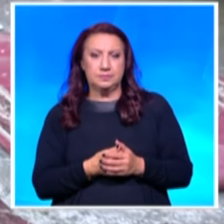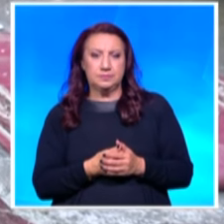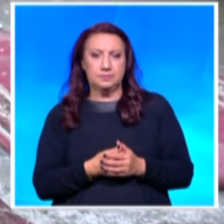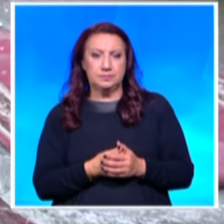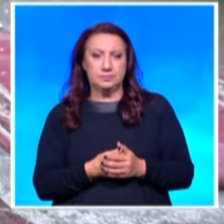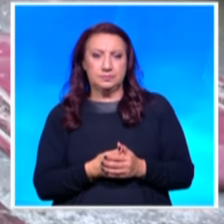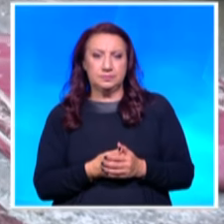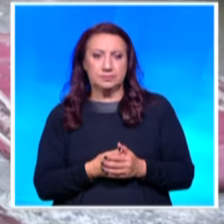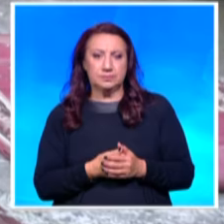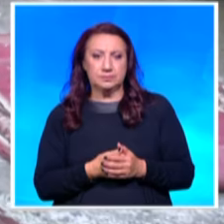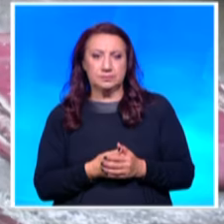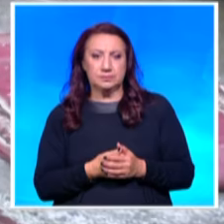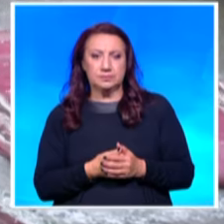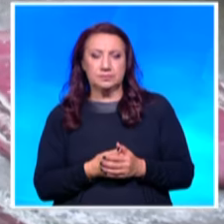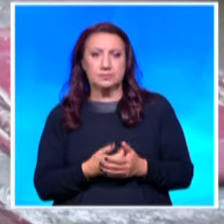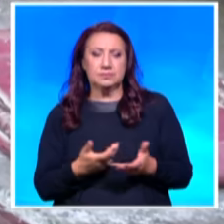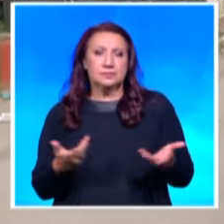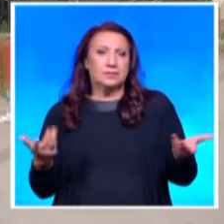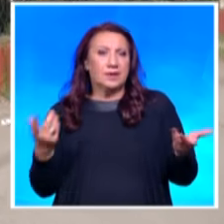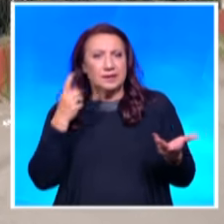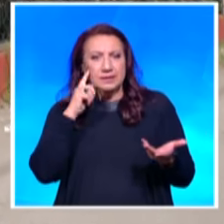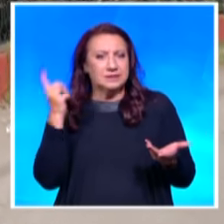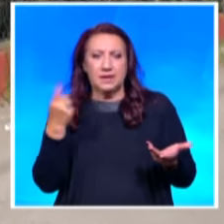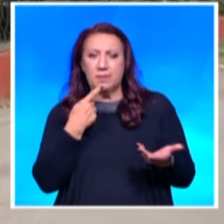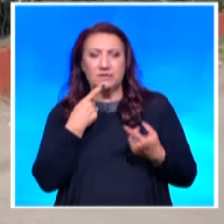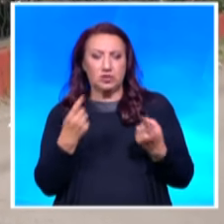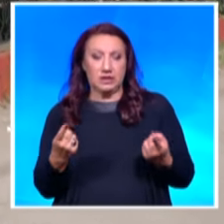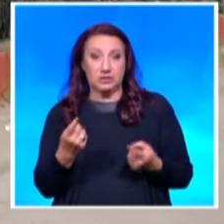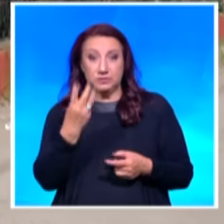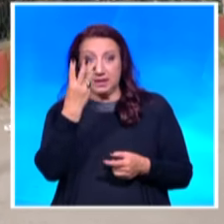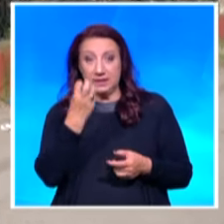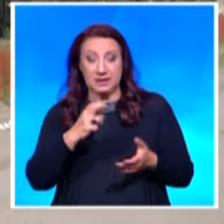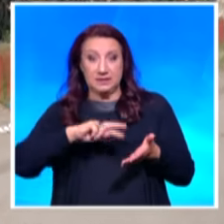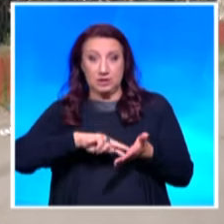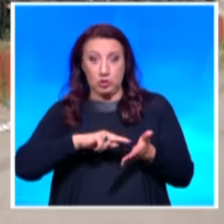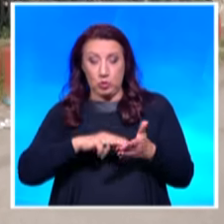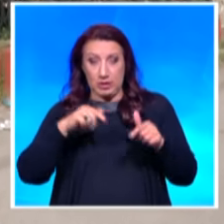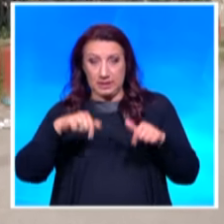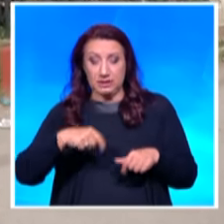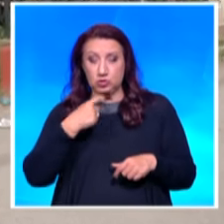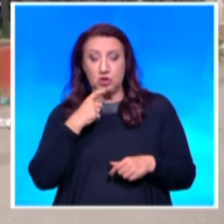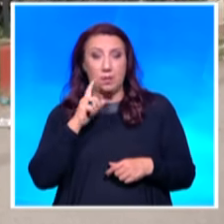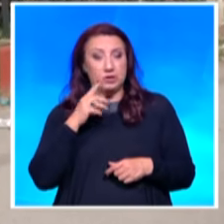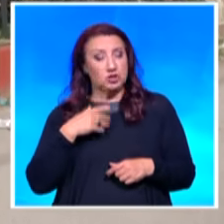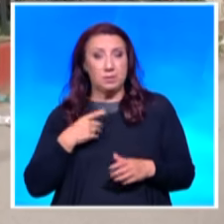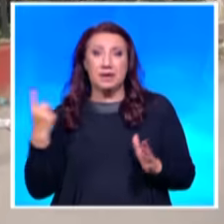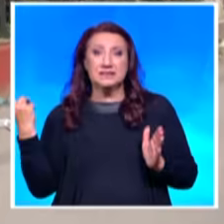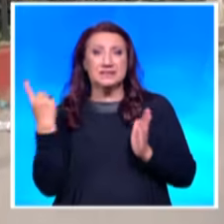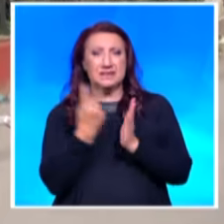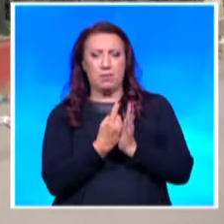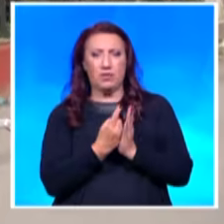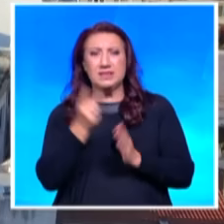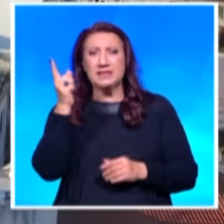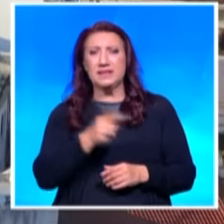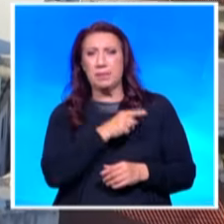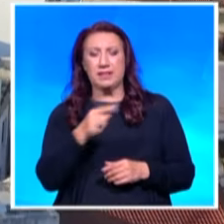Още, какво да кажа вече? От 30 юли тази година мъжът има забрана да доближава пострадалата на по-малко от 100